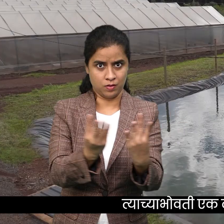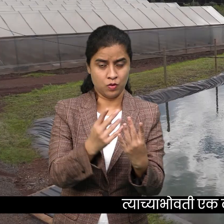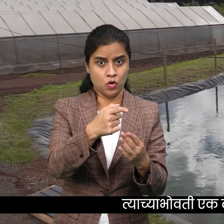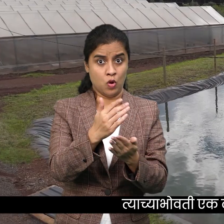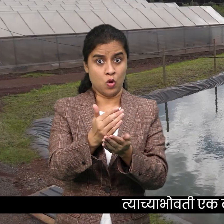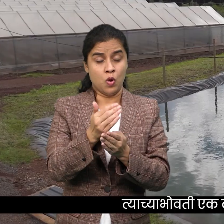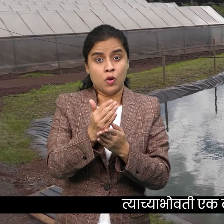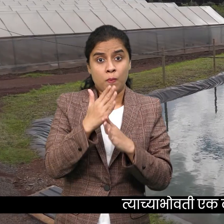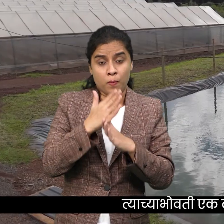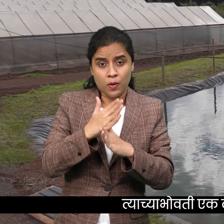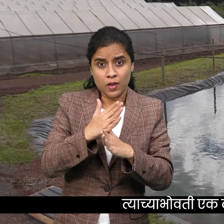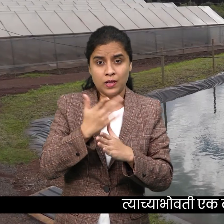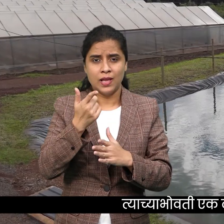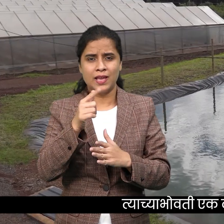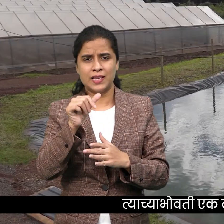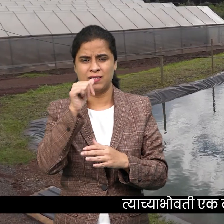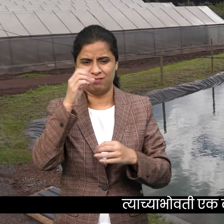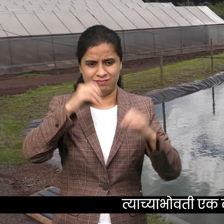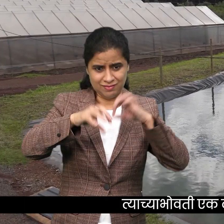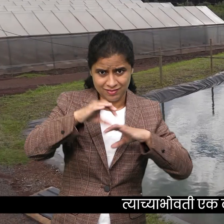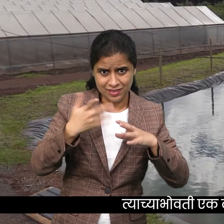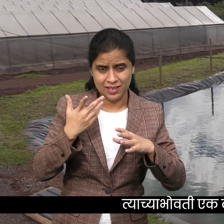त्याच्या भोवती एक लहान बंधारा उंचावलेला असतो.